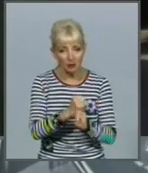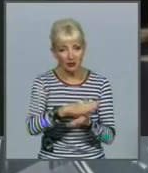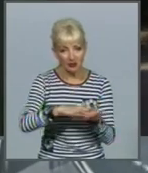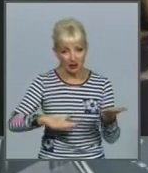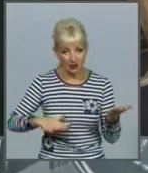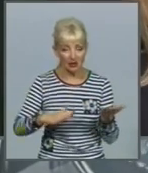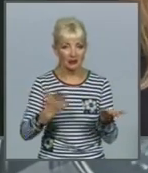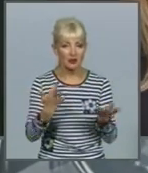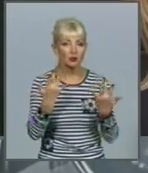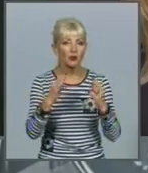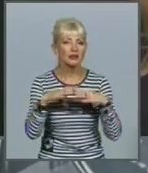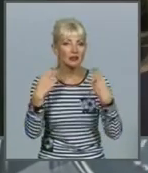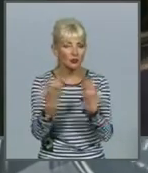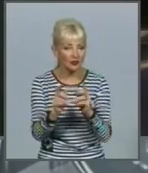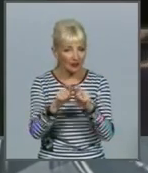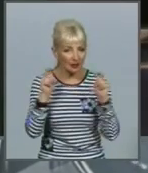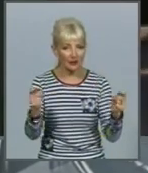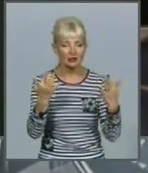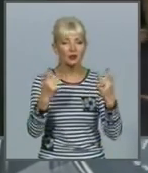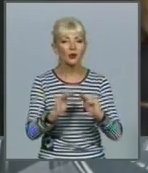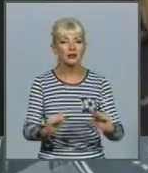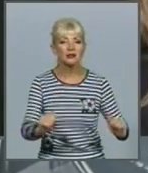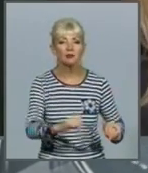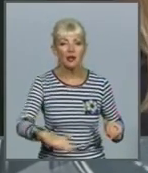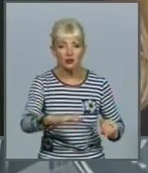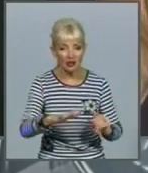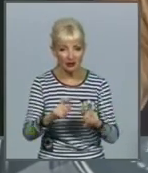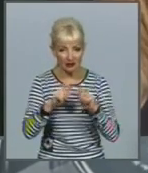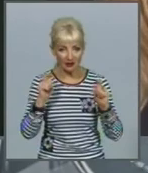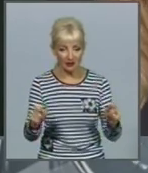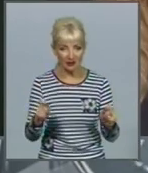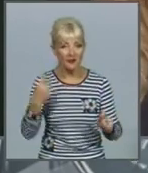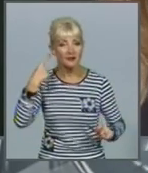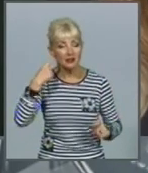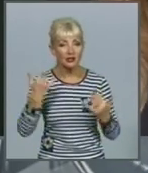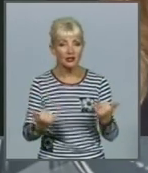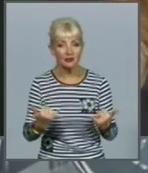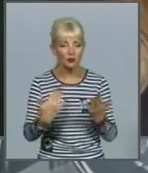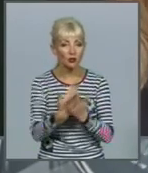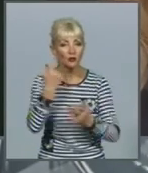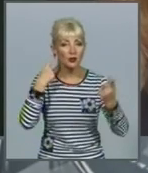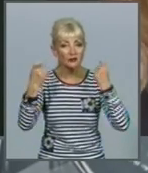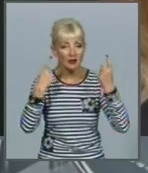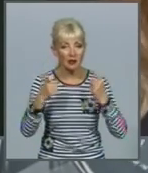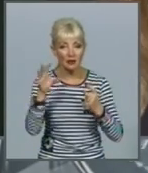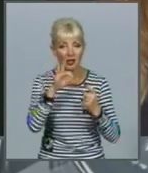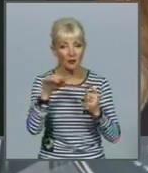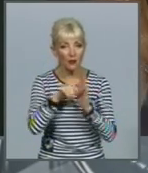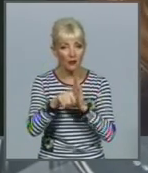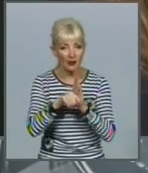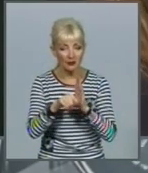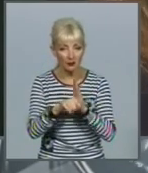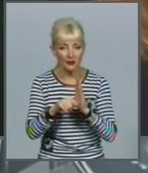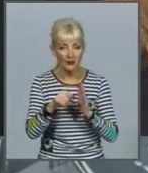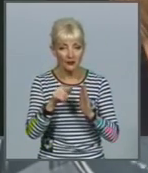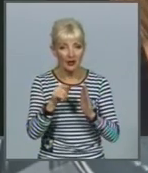сколько открывается детских площадок. И слышали сегодня новую информацию по поводу концентрации именно на